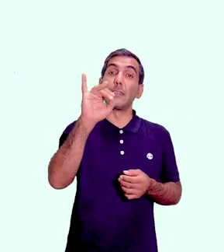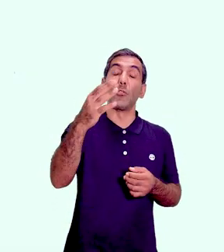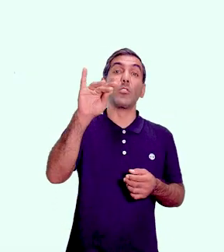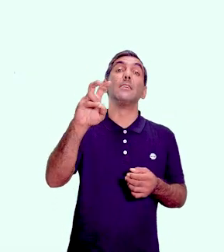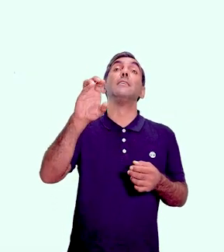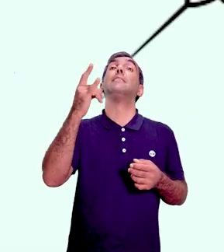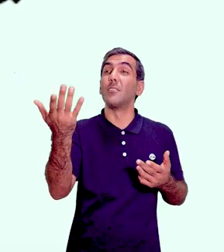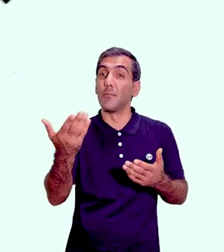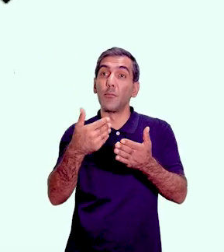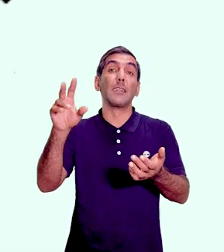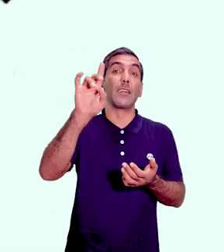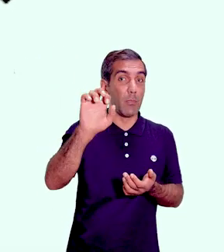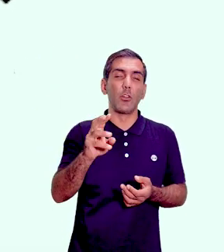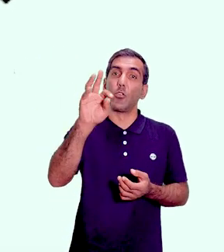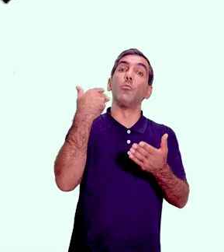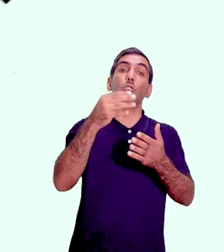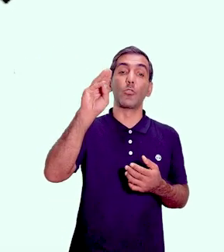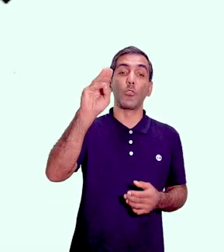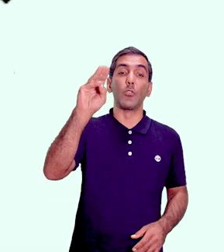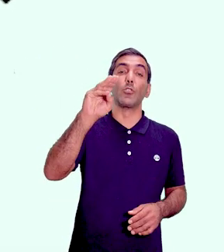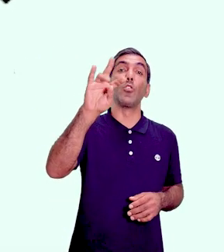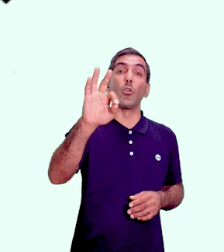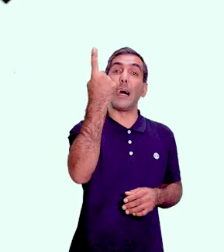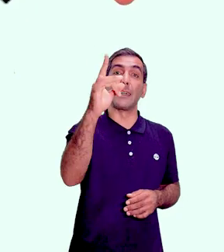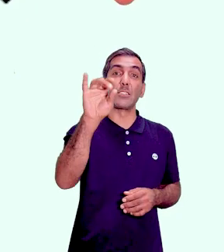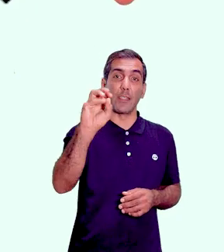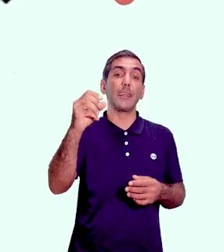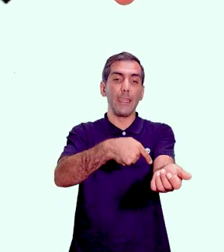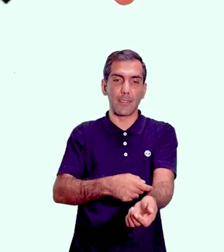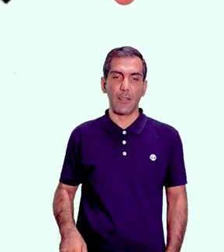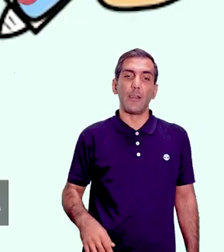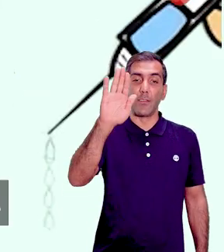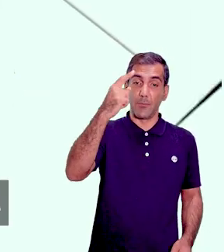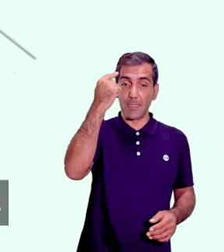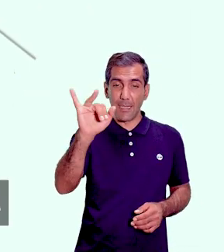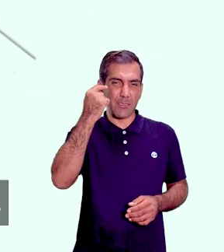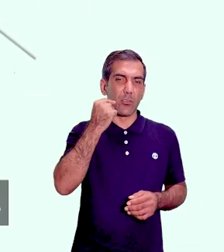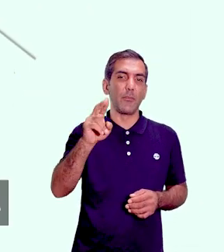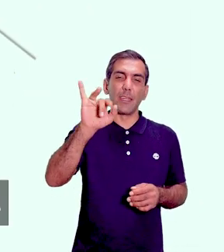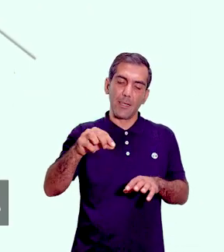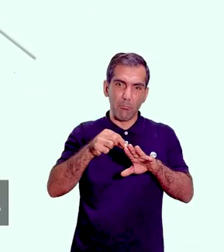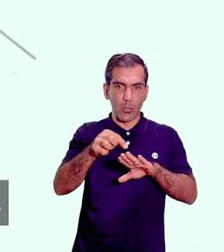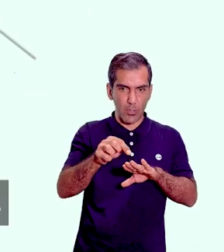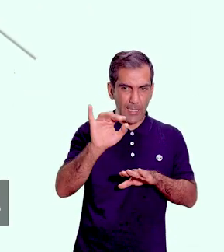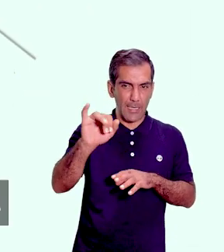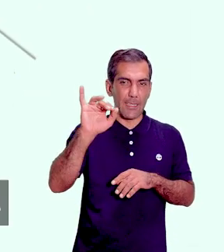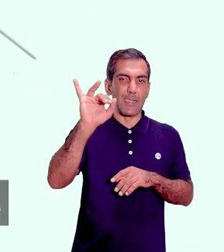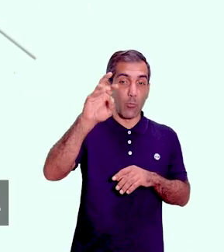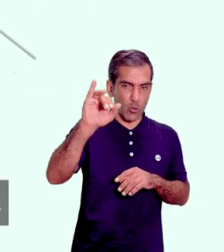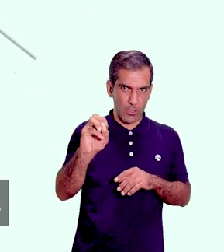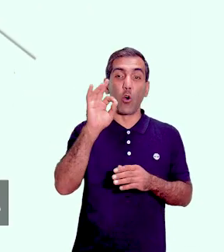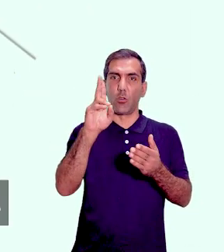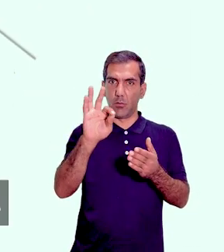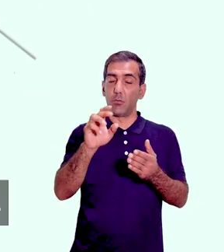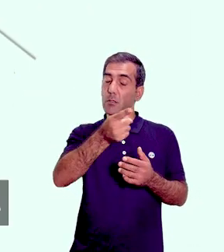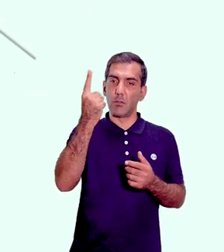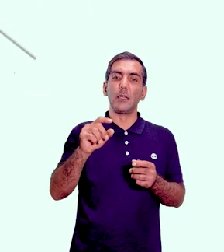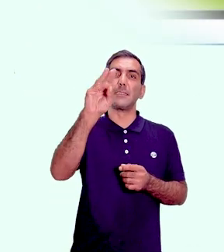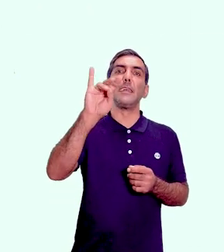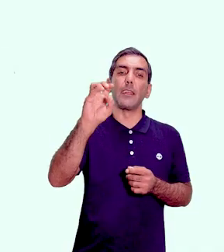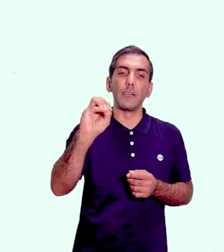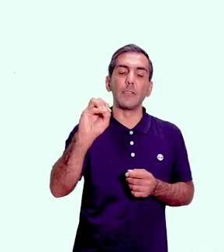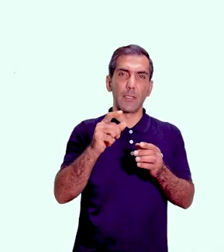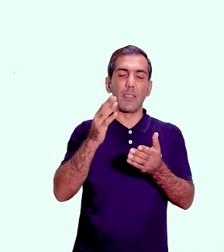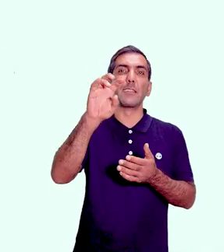üçin bir näçe düzgünma, tanjym arkaly derman terişdelerini ulanmak. Eger bu mümkin däl bolsa, onda diňe bir gedeklik şpritz